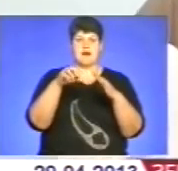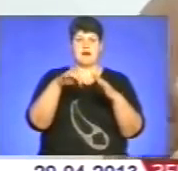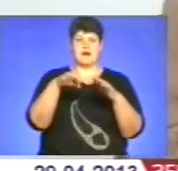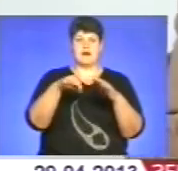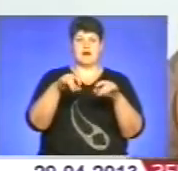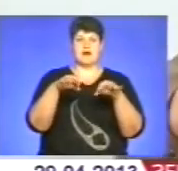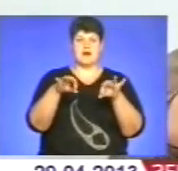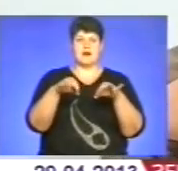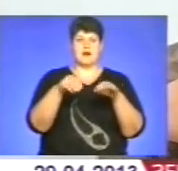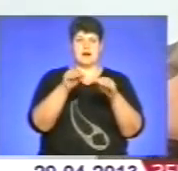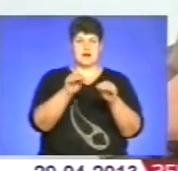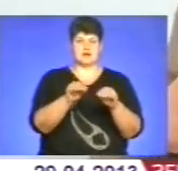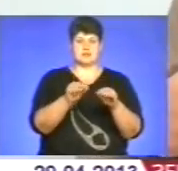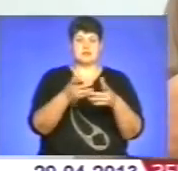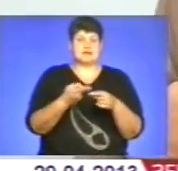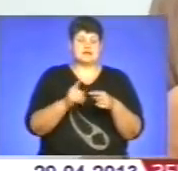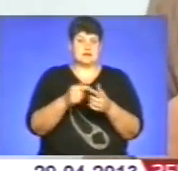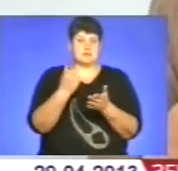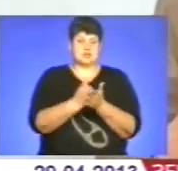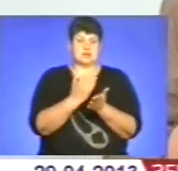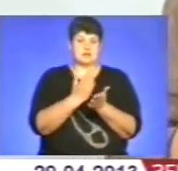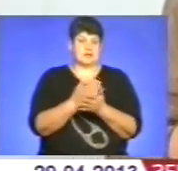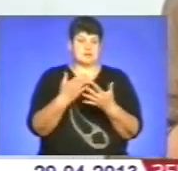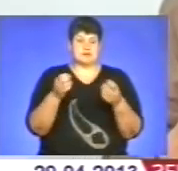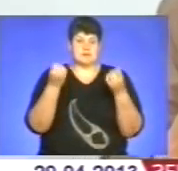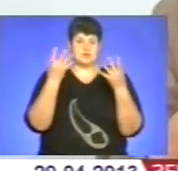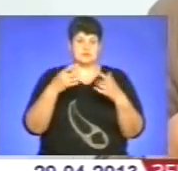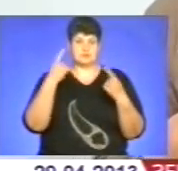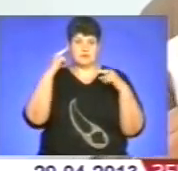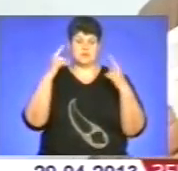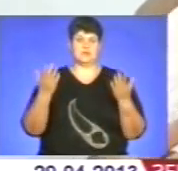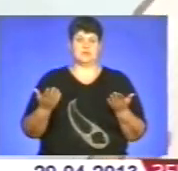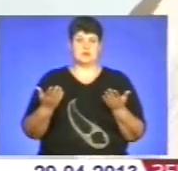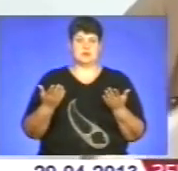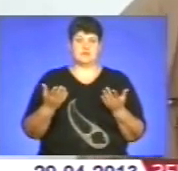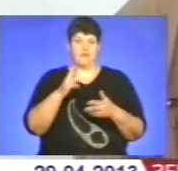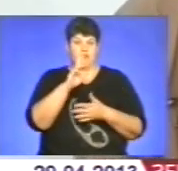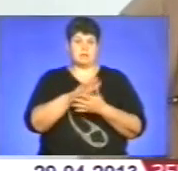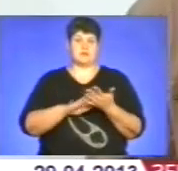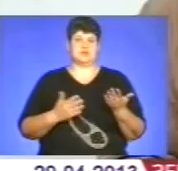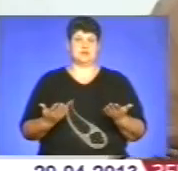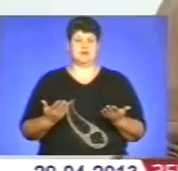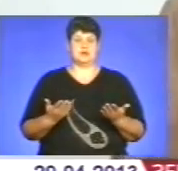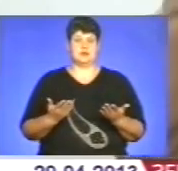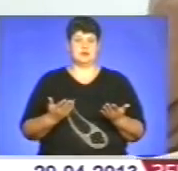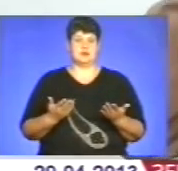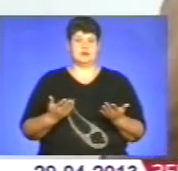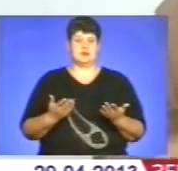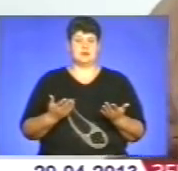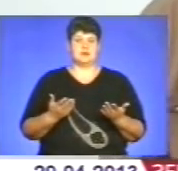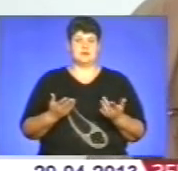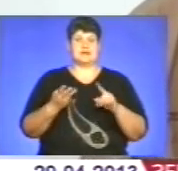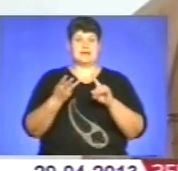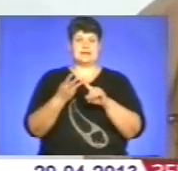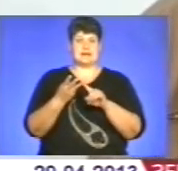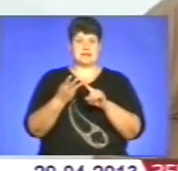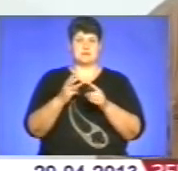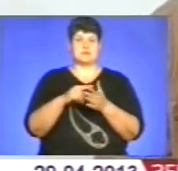є і все є. То не є самовільні самозванці, то не Степан Разін. Вибачте. То і третє